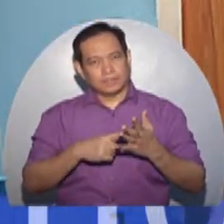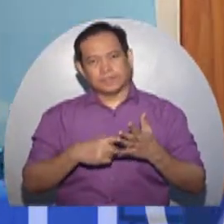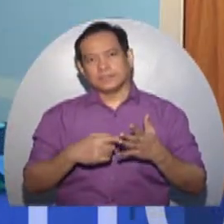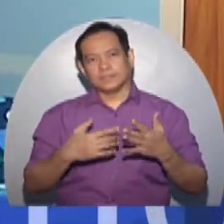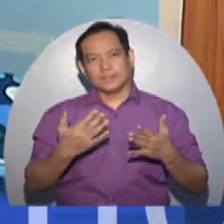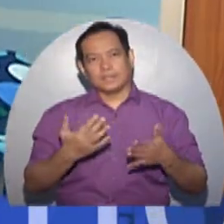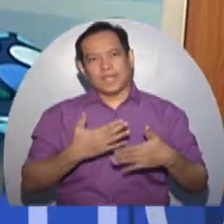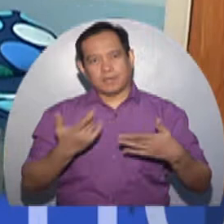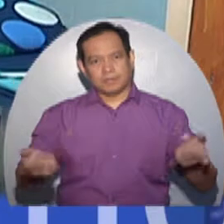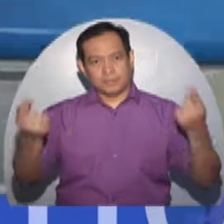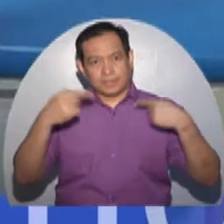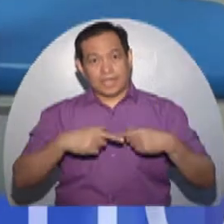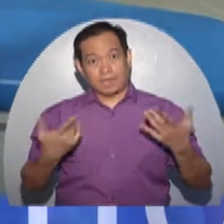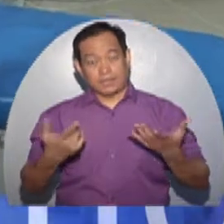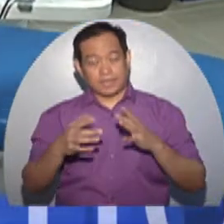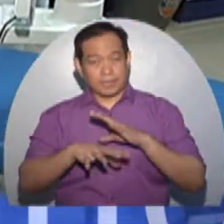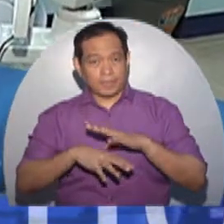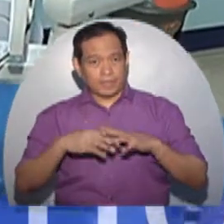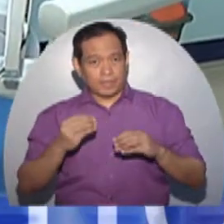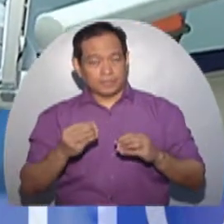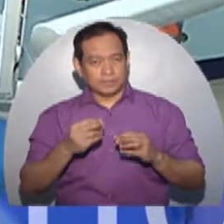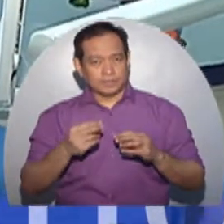pumunta dito. Sa labas nga,